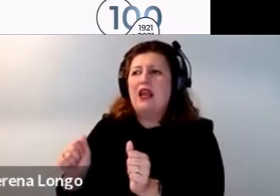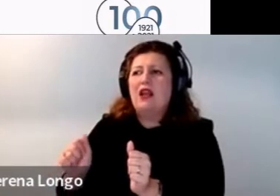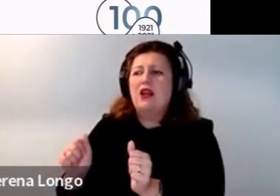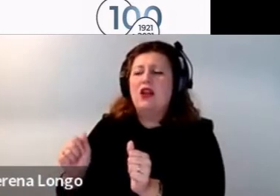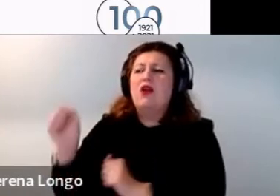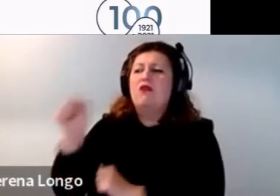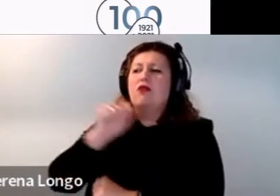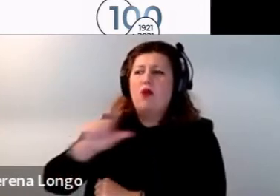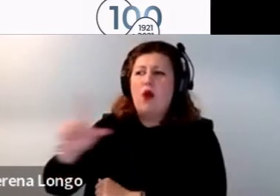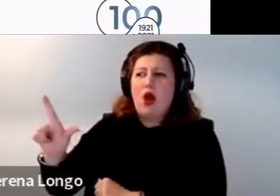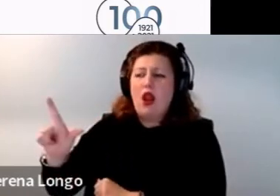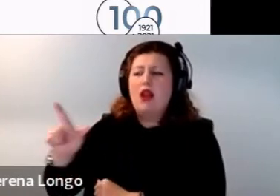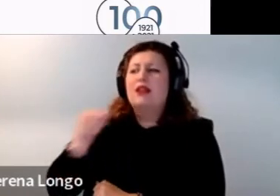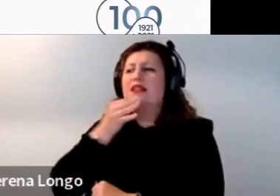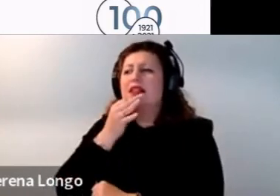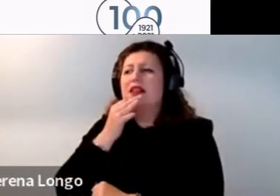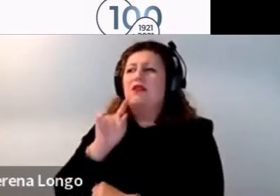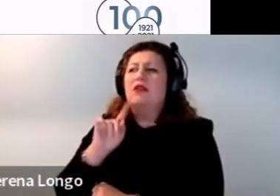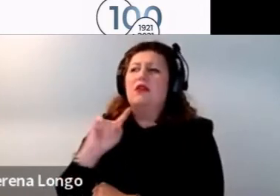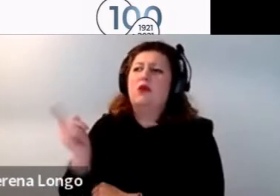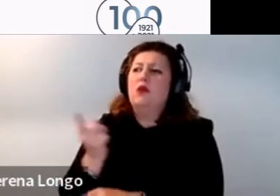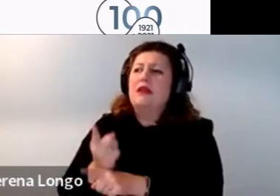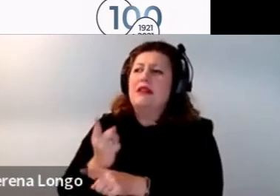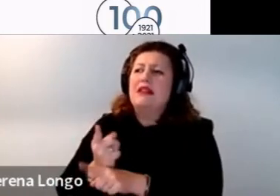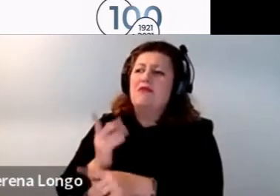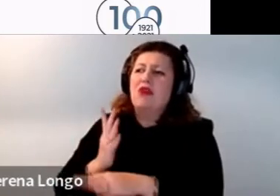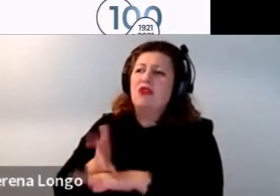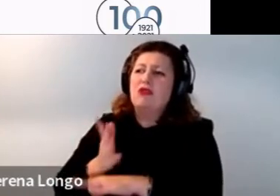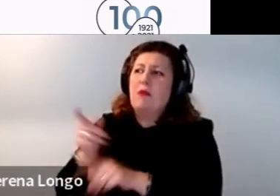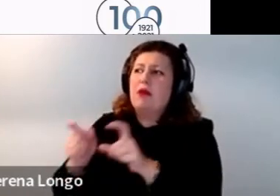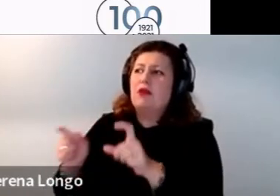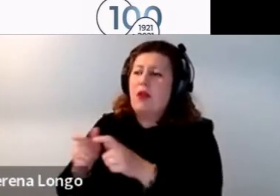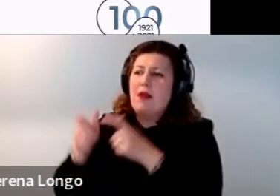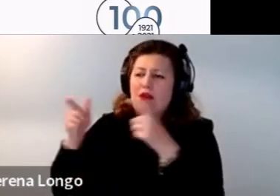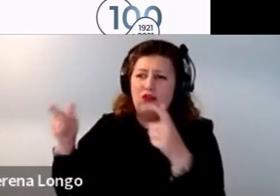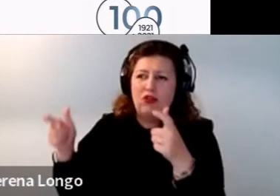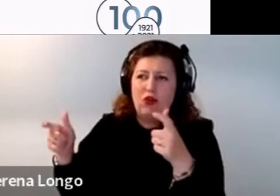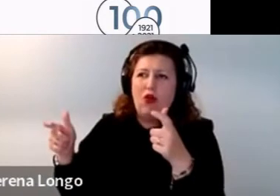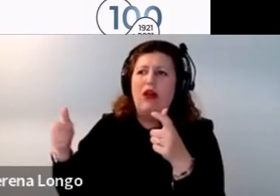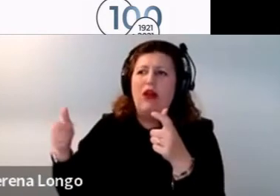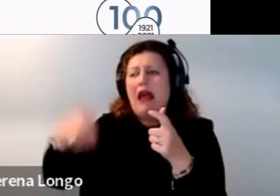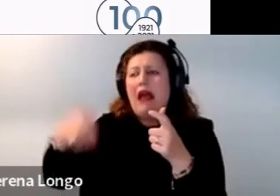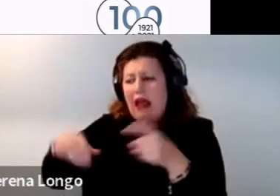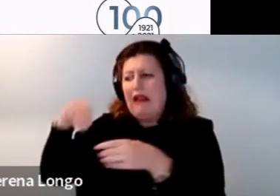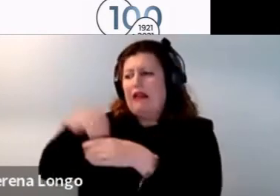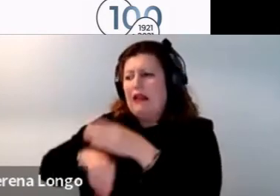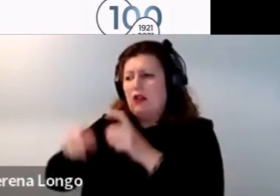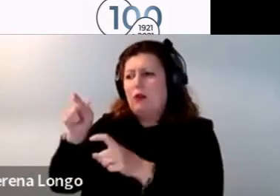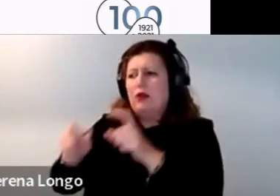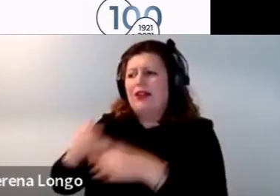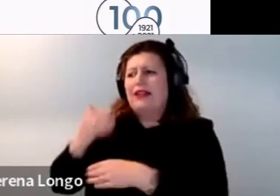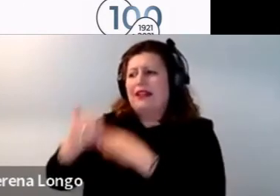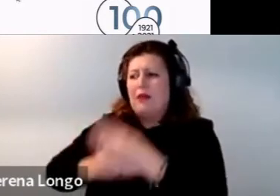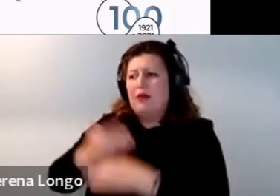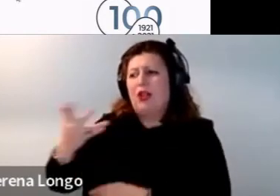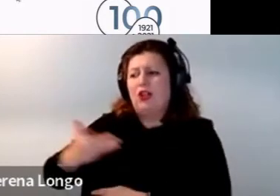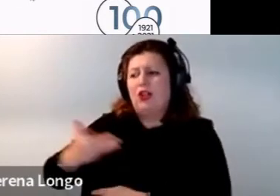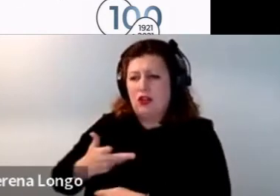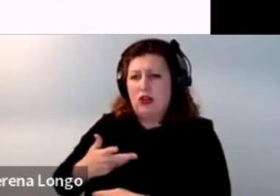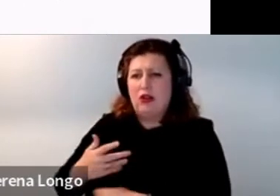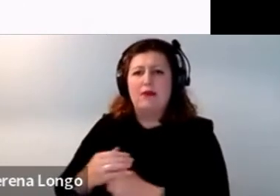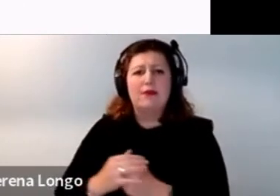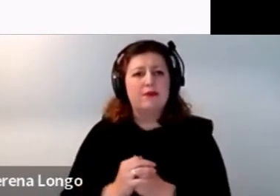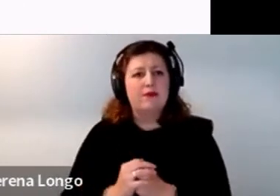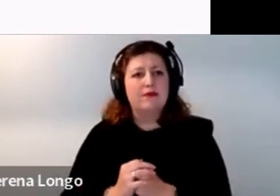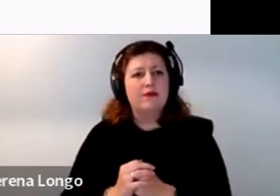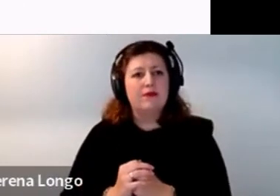di un utilizzo eco e sicuro per il maggior numero di utenti, incluse le persone con disabilità.